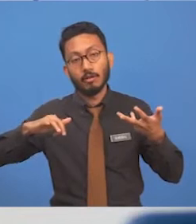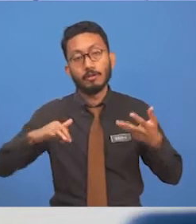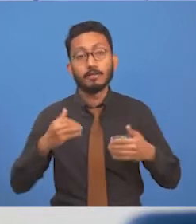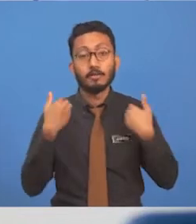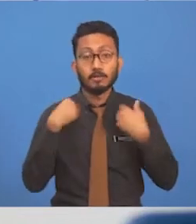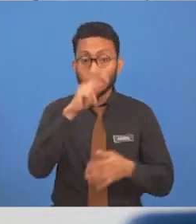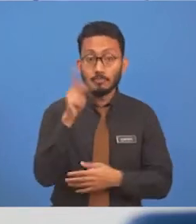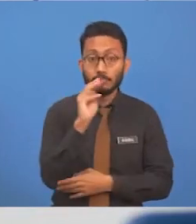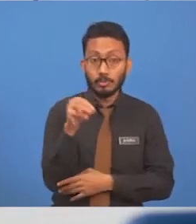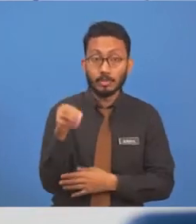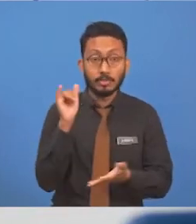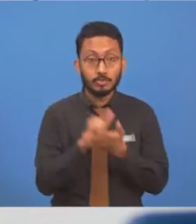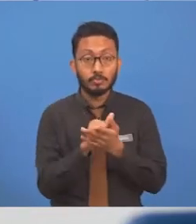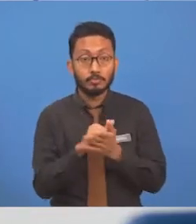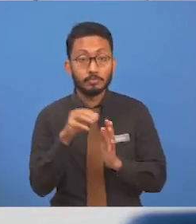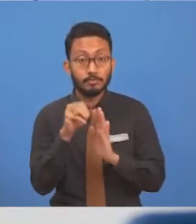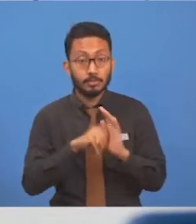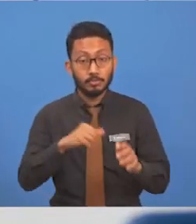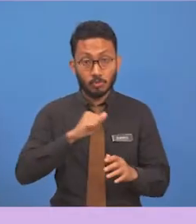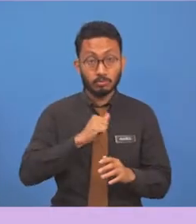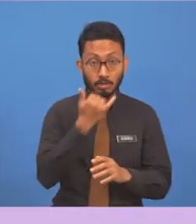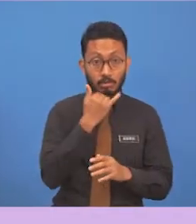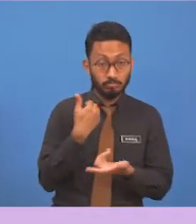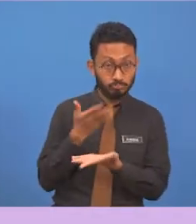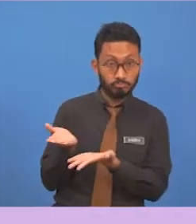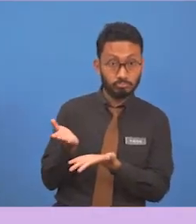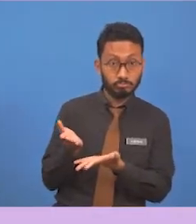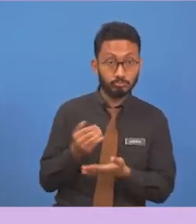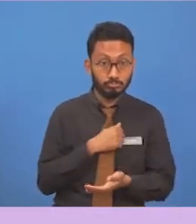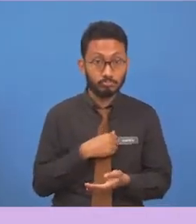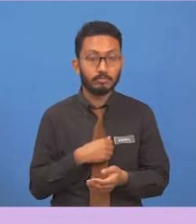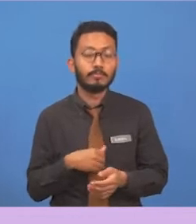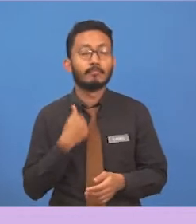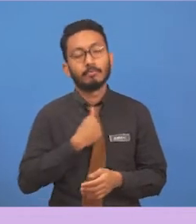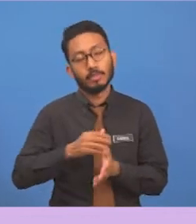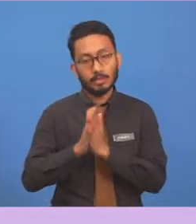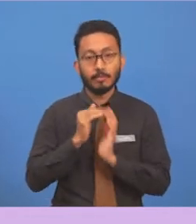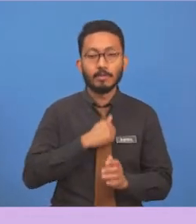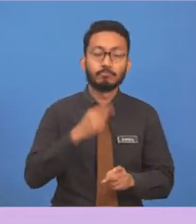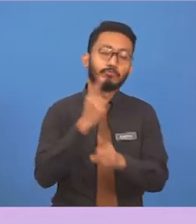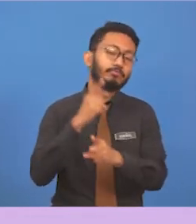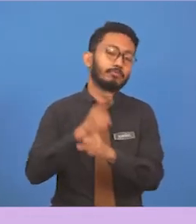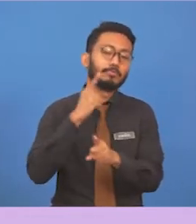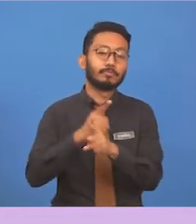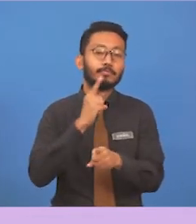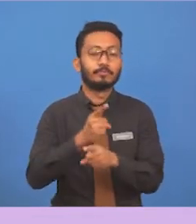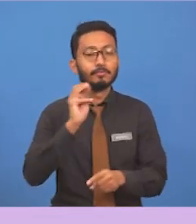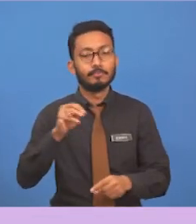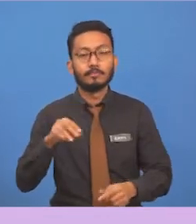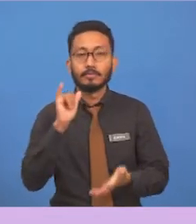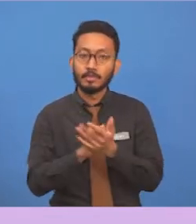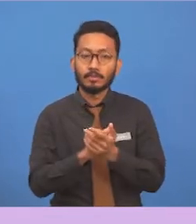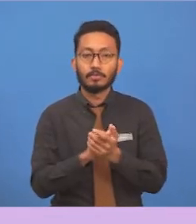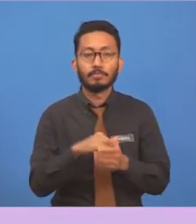mengaku kesalahan dan meminta maaf kepada ceguk Ya betul murid-murid itu mengaku kesalahan